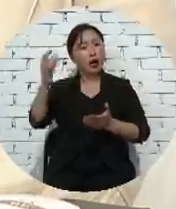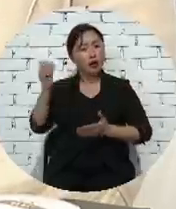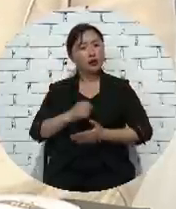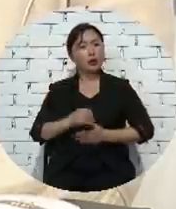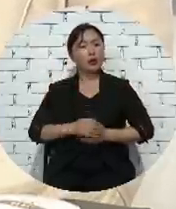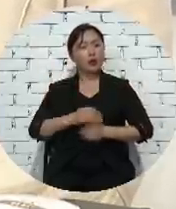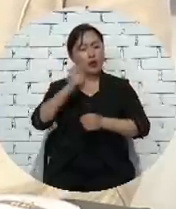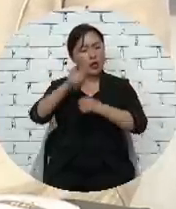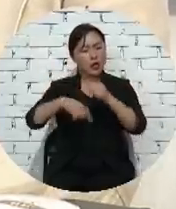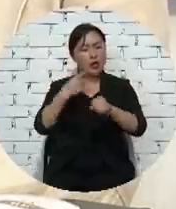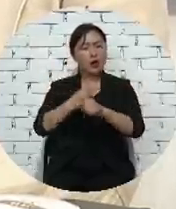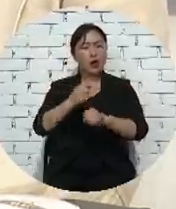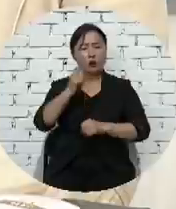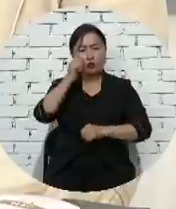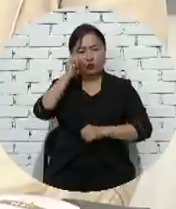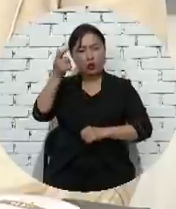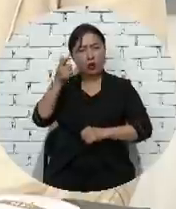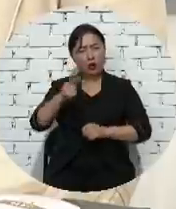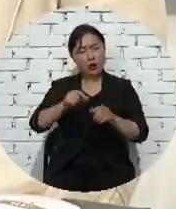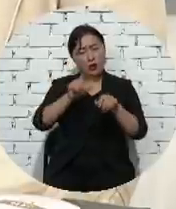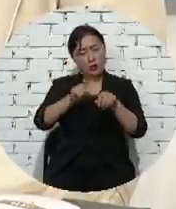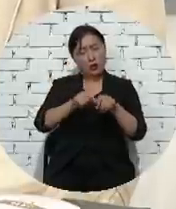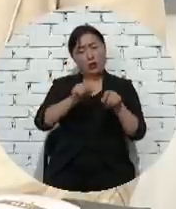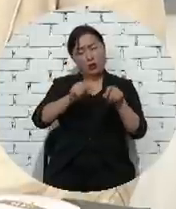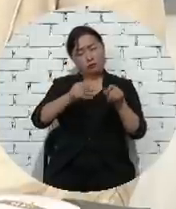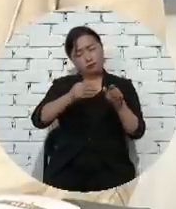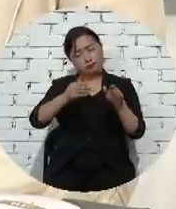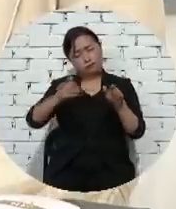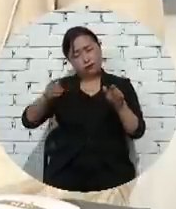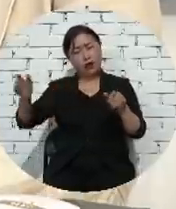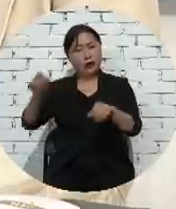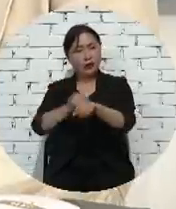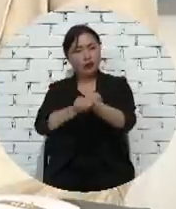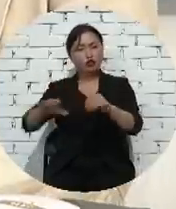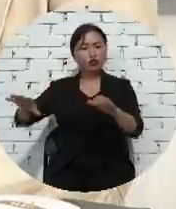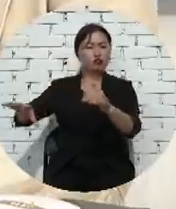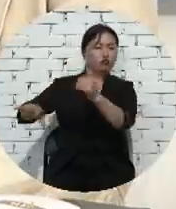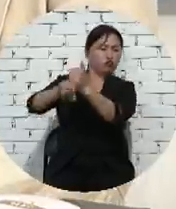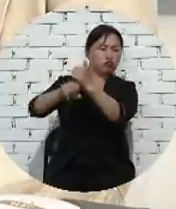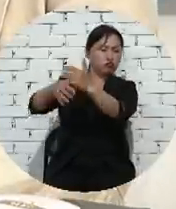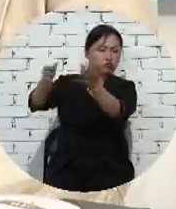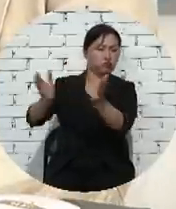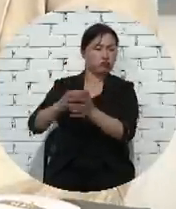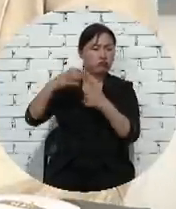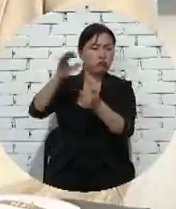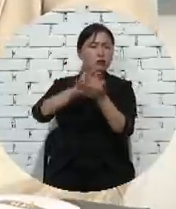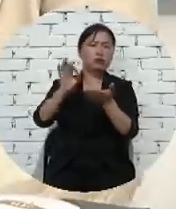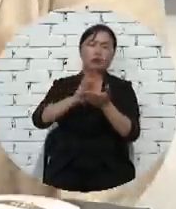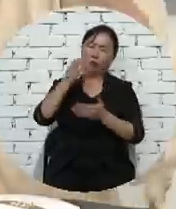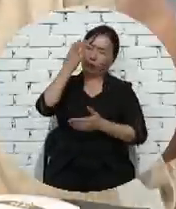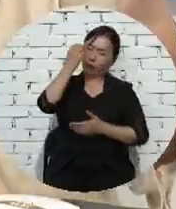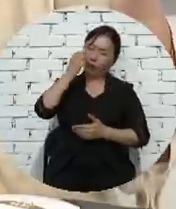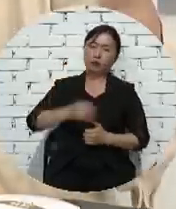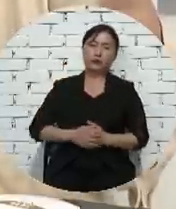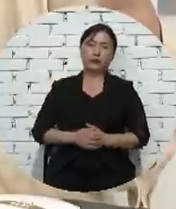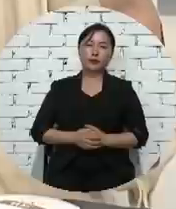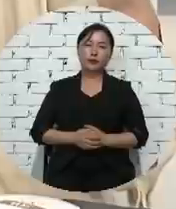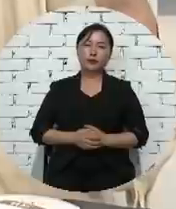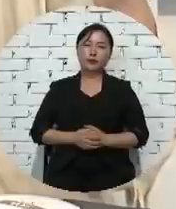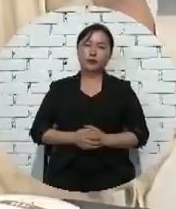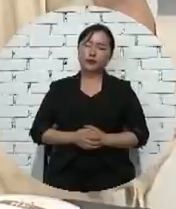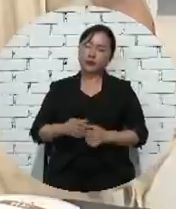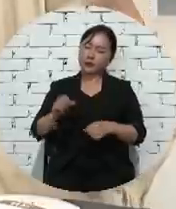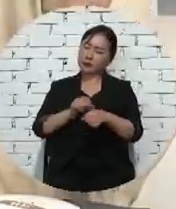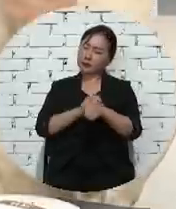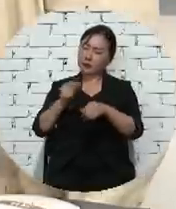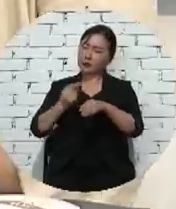이렇게 1년 6개월씩 그 특수부 동원해서 하는 적은 없거든요. 그러면 뭐 질문 하나만 예. 드릴게요. 예. 지금 시간이 이례적이라고